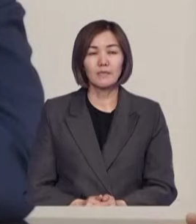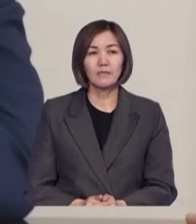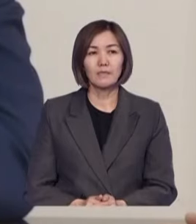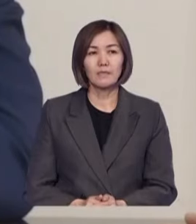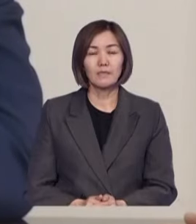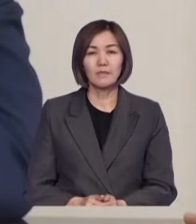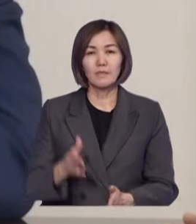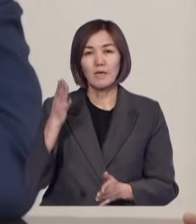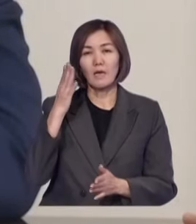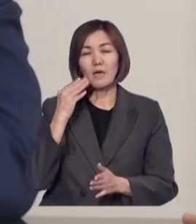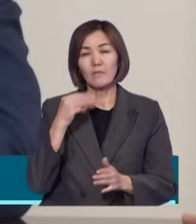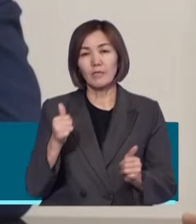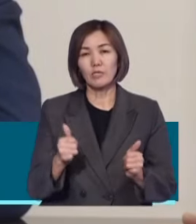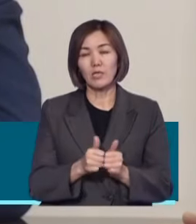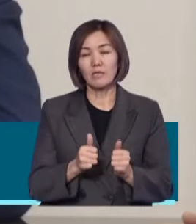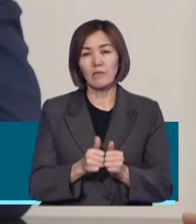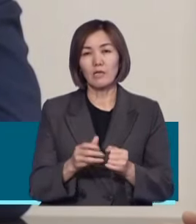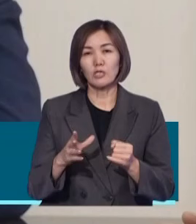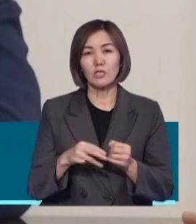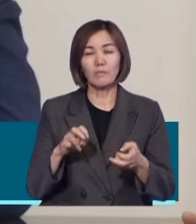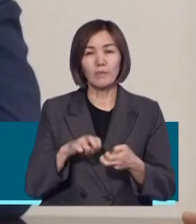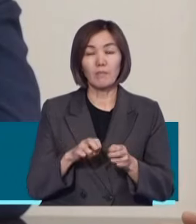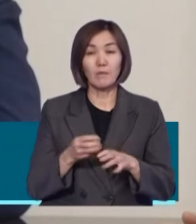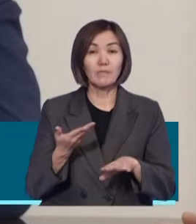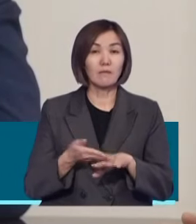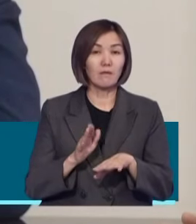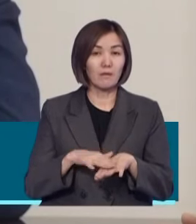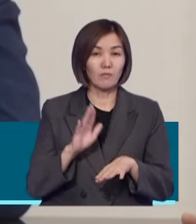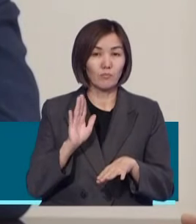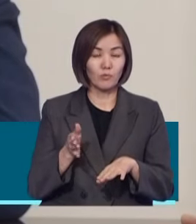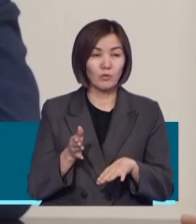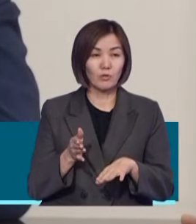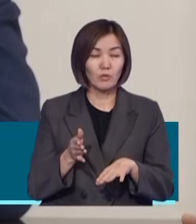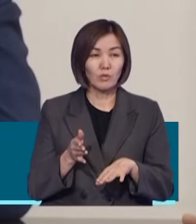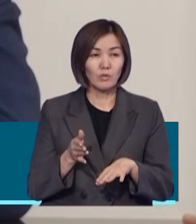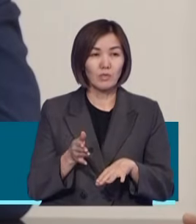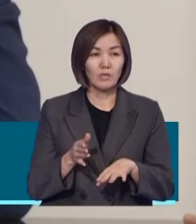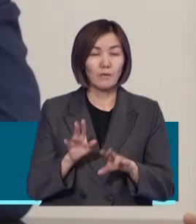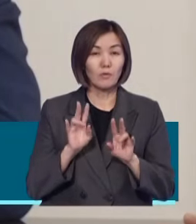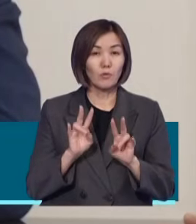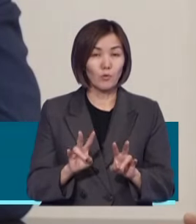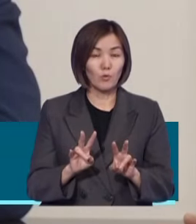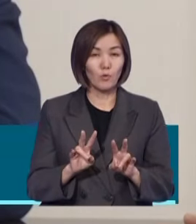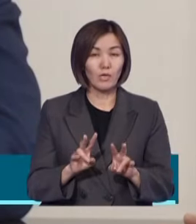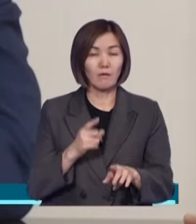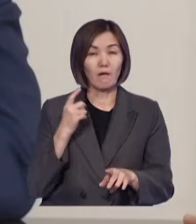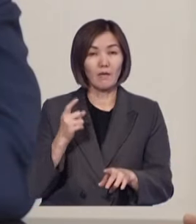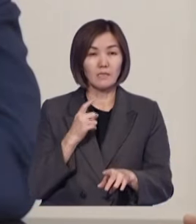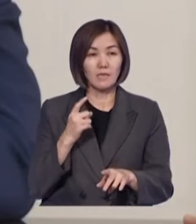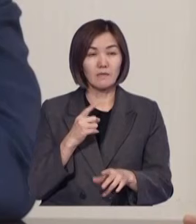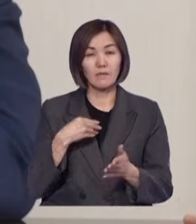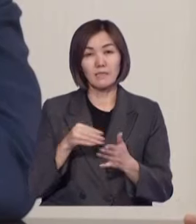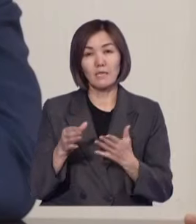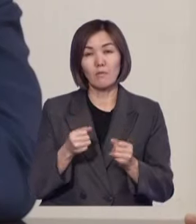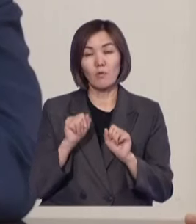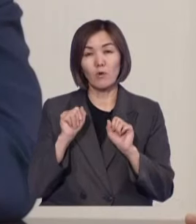Әрине, Алматының төңірегінде жер мәселесі қиындау, бірақ жеке қожайындардан сатып